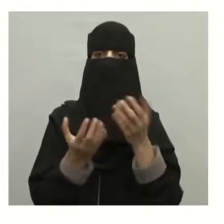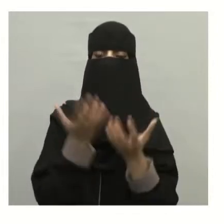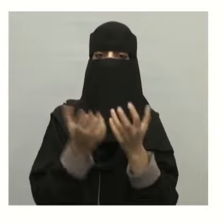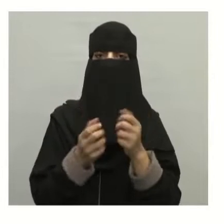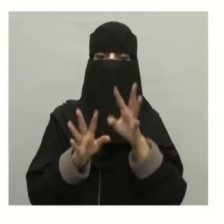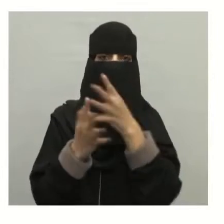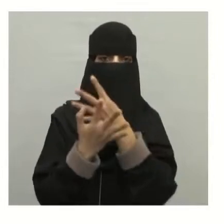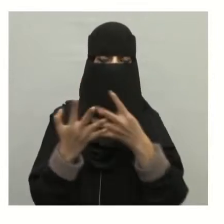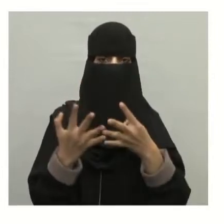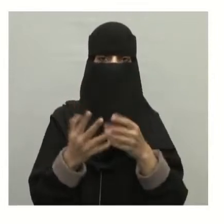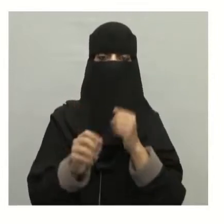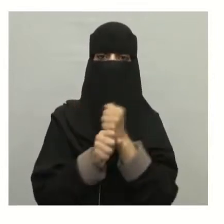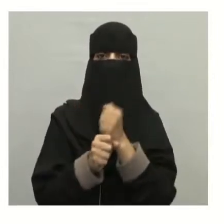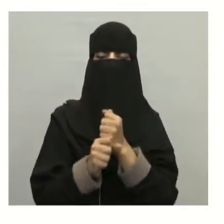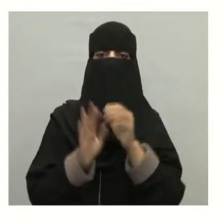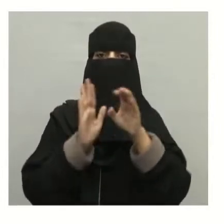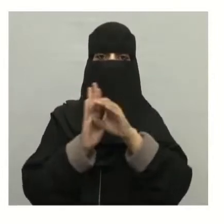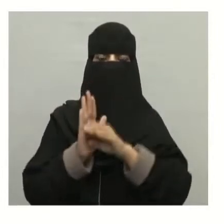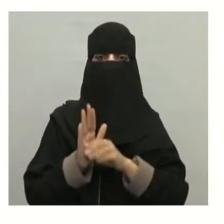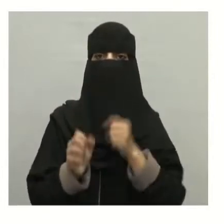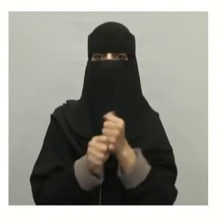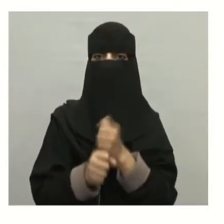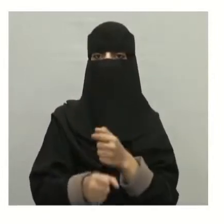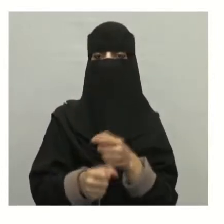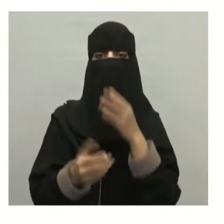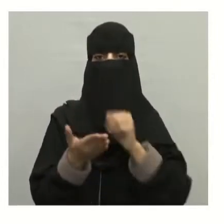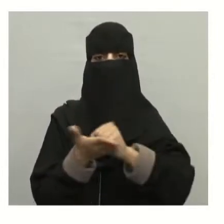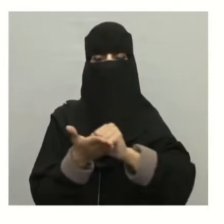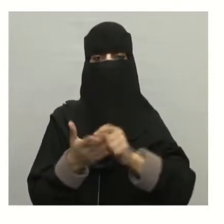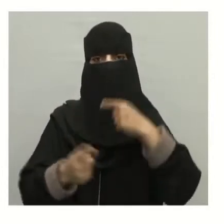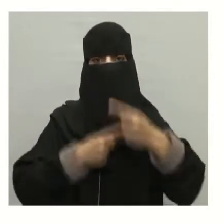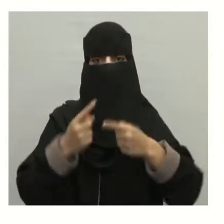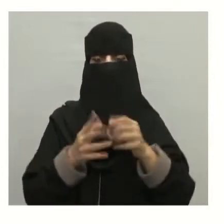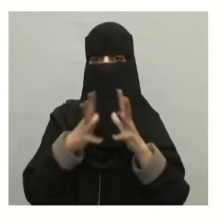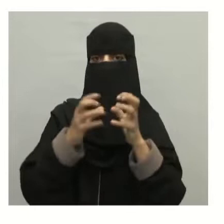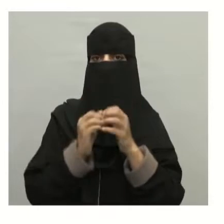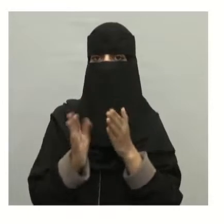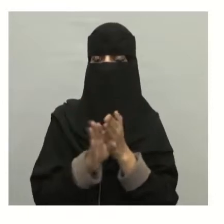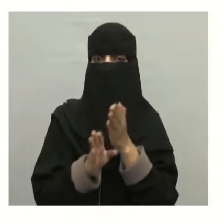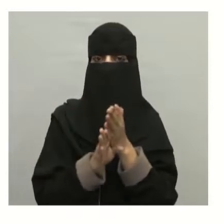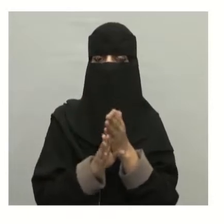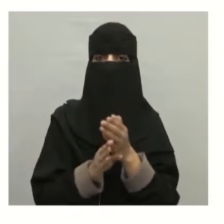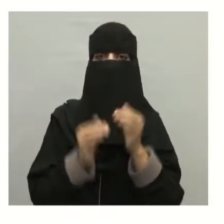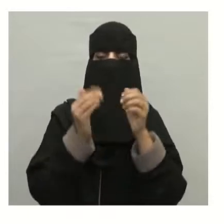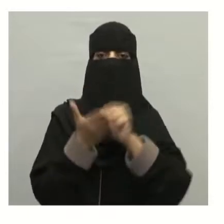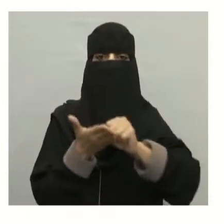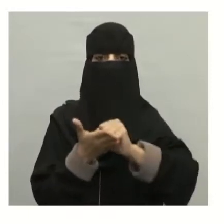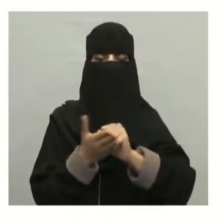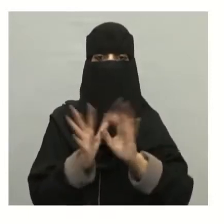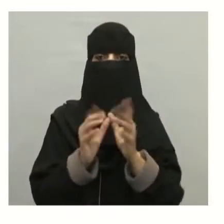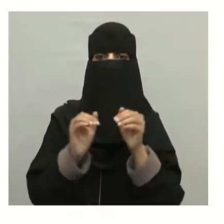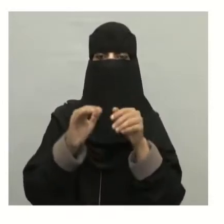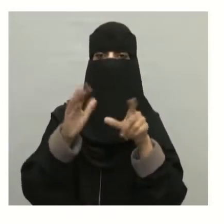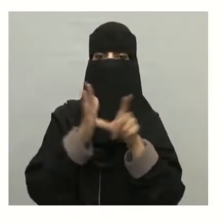في جدول حسب التنظيف الذي يحتاجه، يشرح طريقة تنظيف دورات